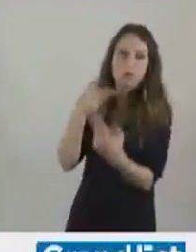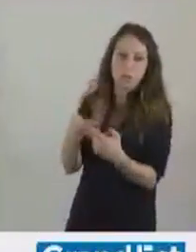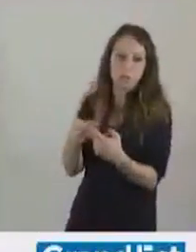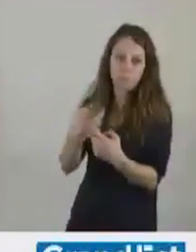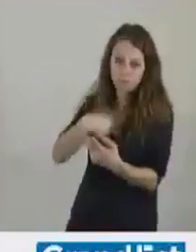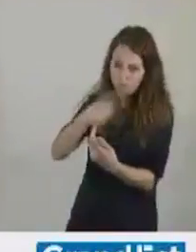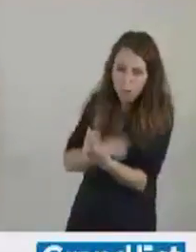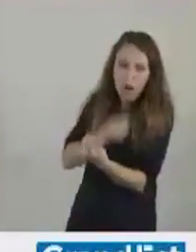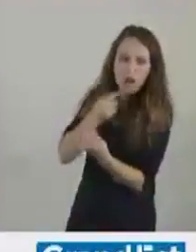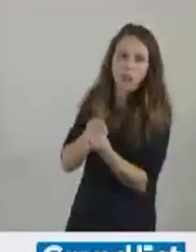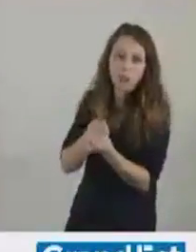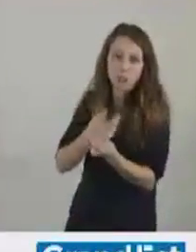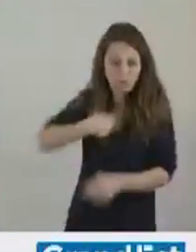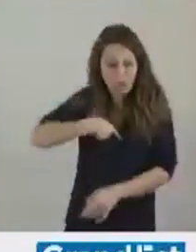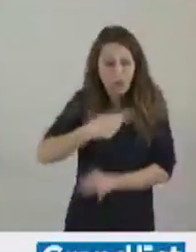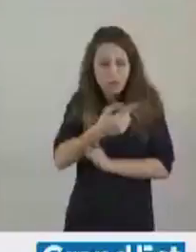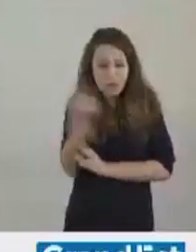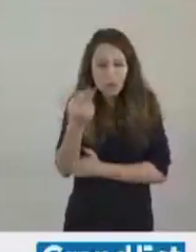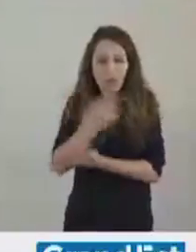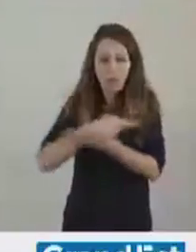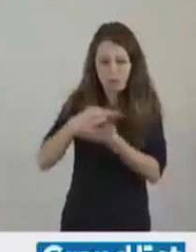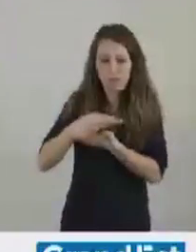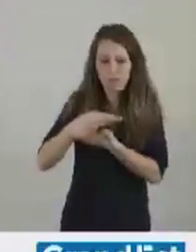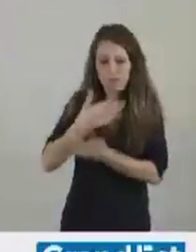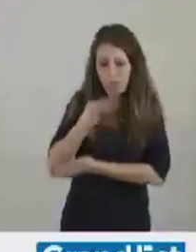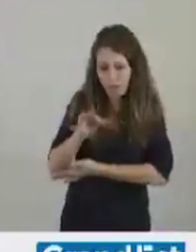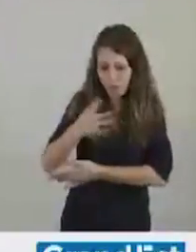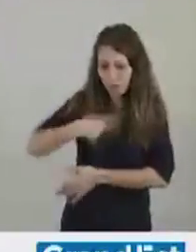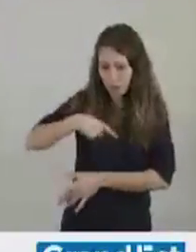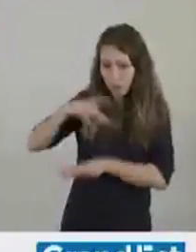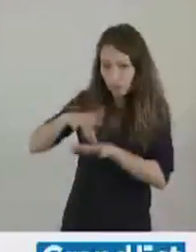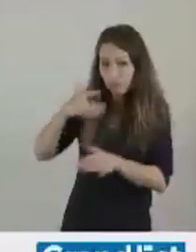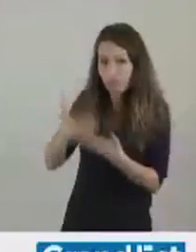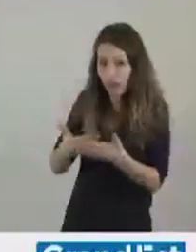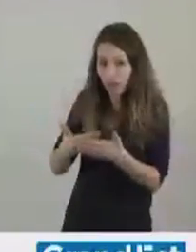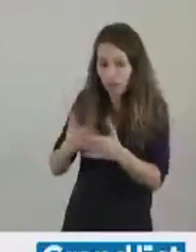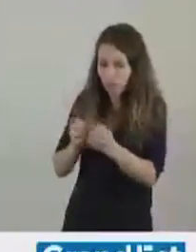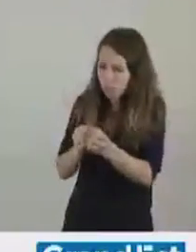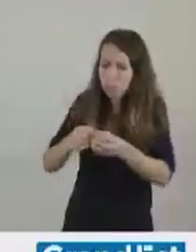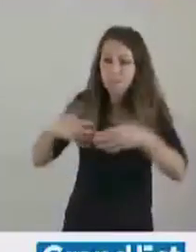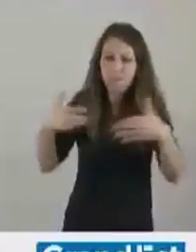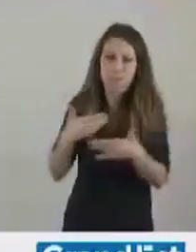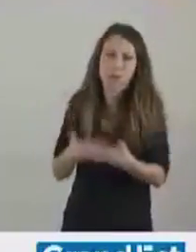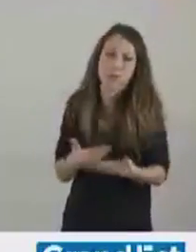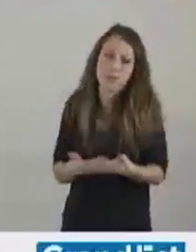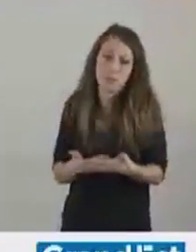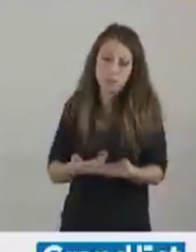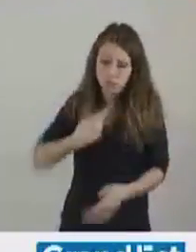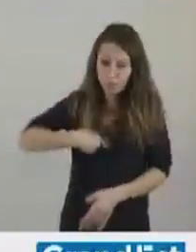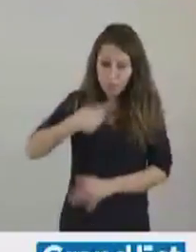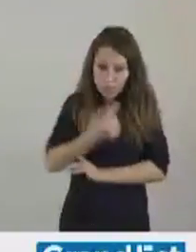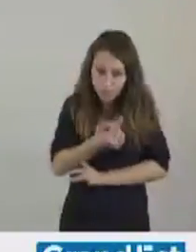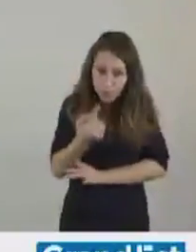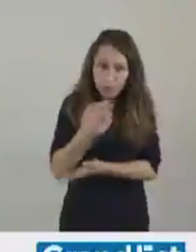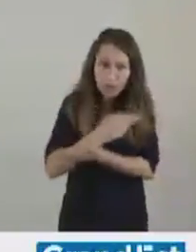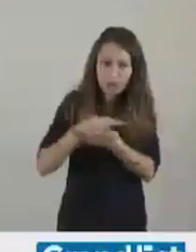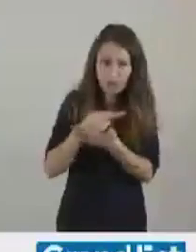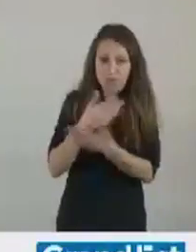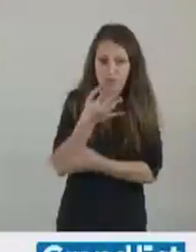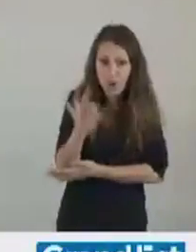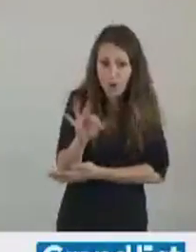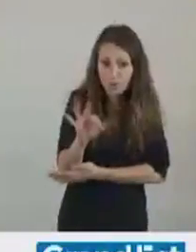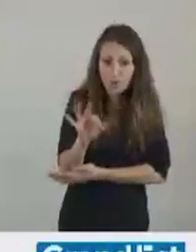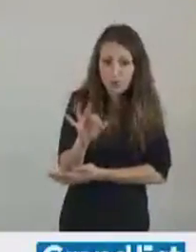la seule région de France à le faire avec cette ampleur. Nous sommes la seule région de France à l'affirmer,